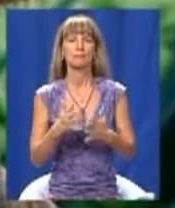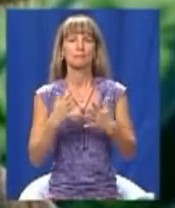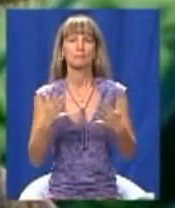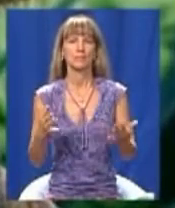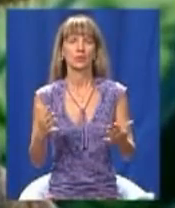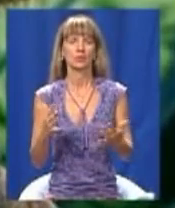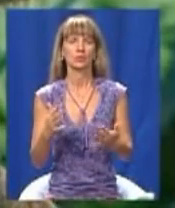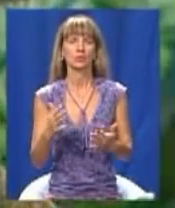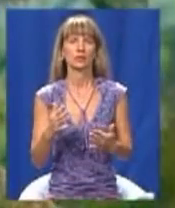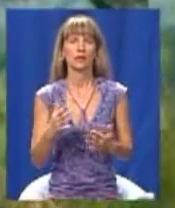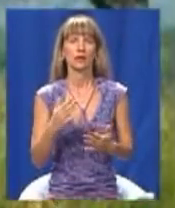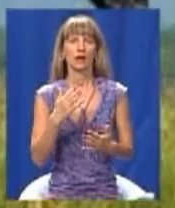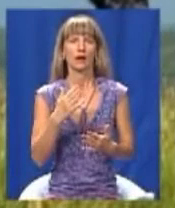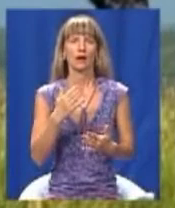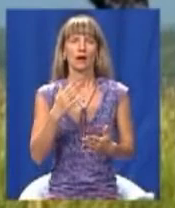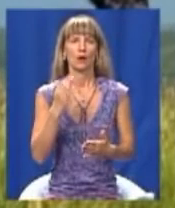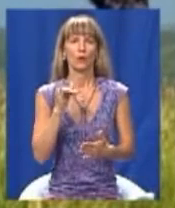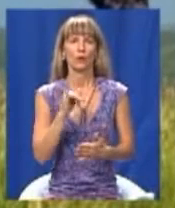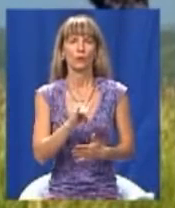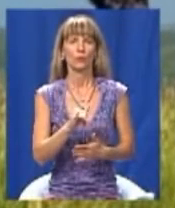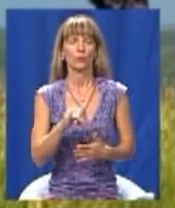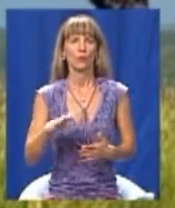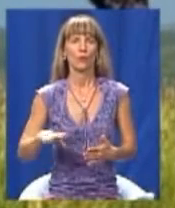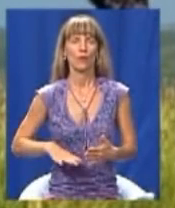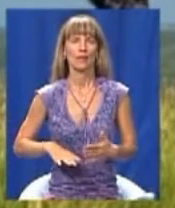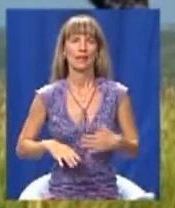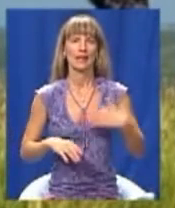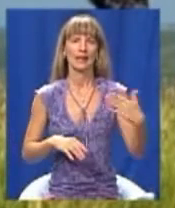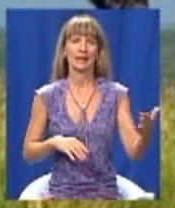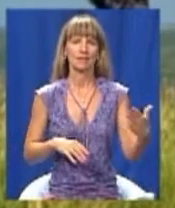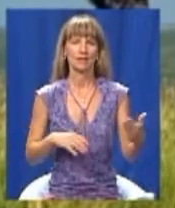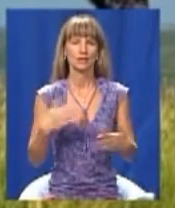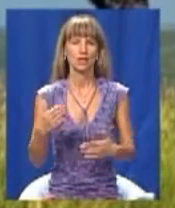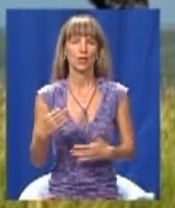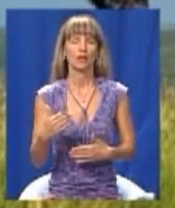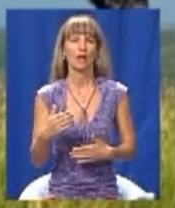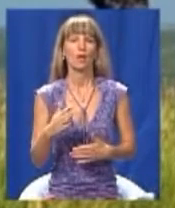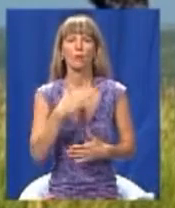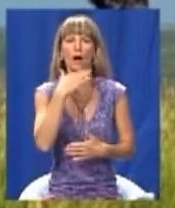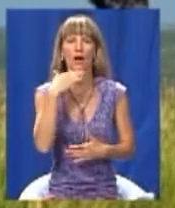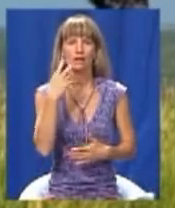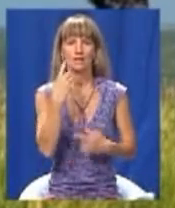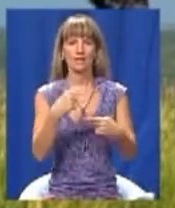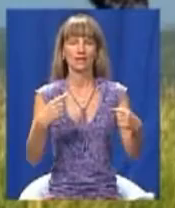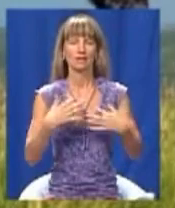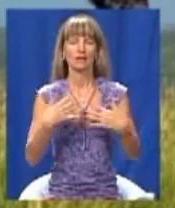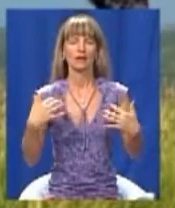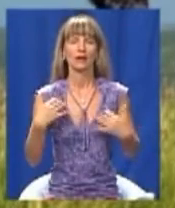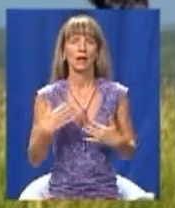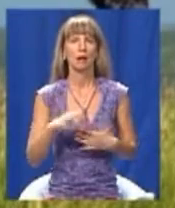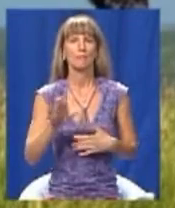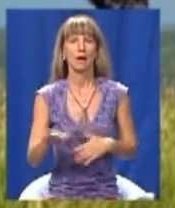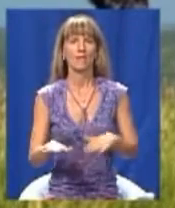рептилій домінує права сторона, а у коней – ліва. Цікаво, що в багатьох видів тварин права та ліва